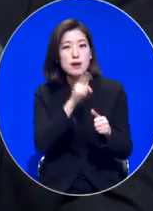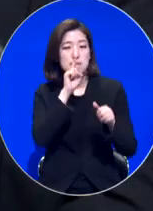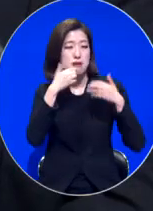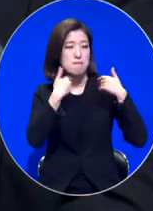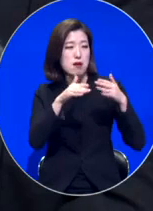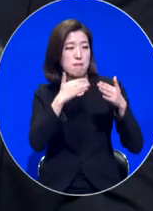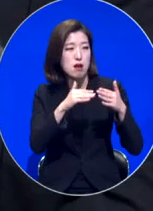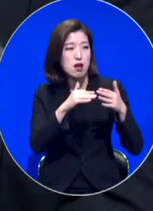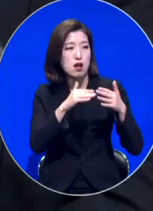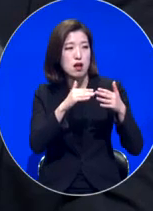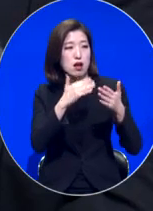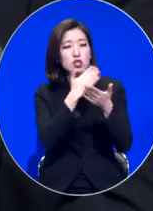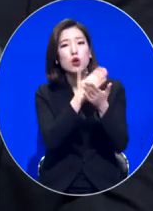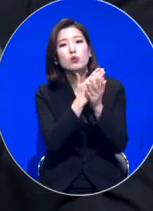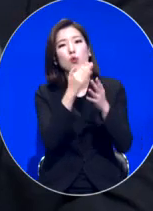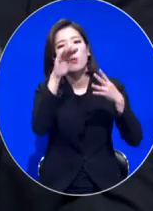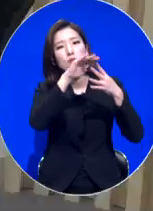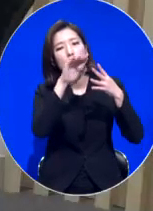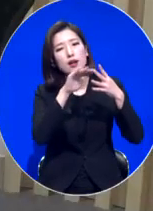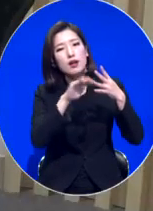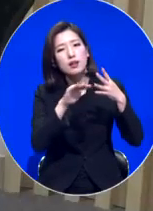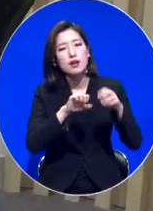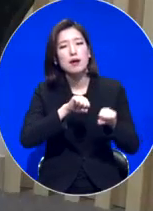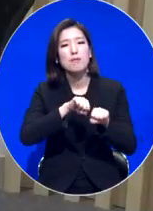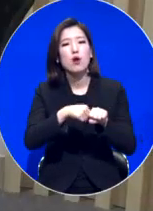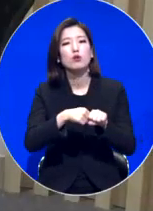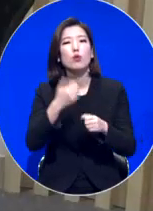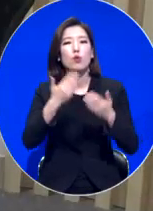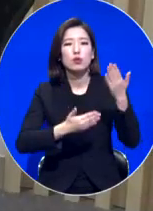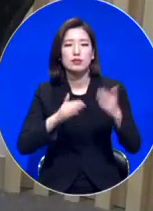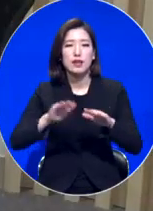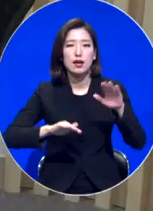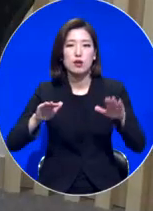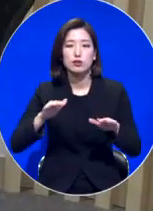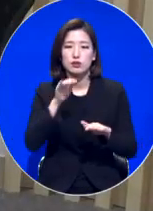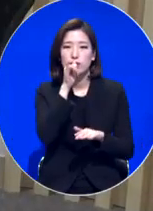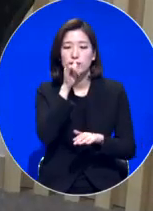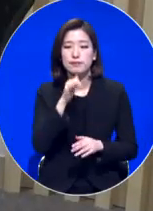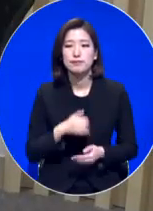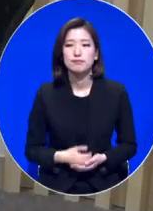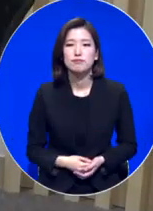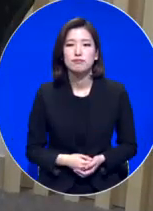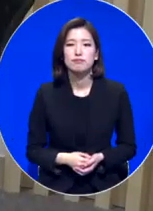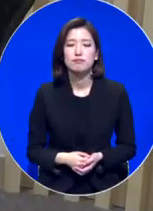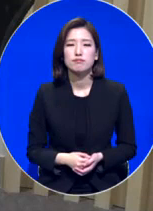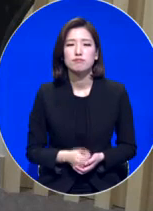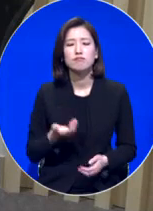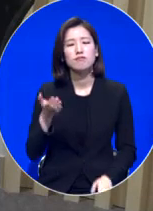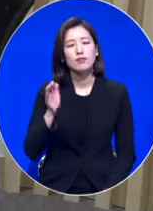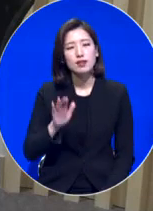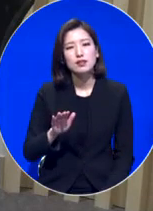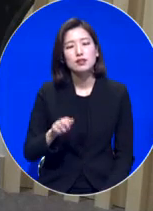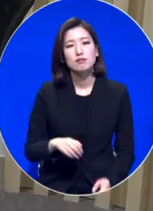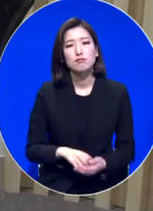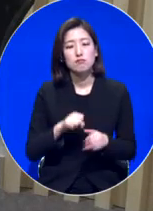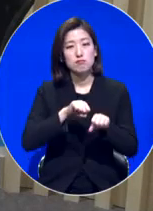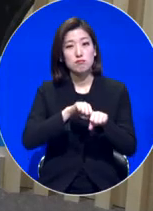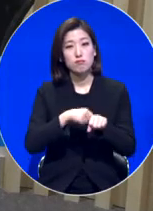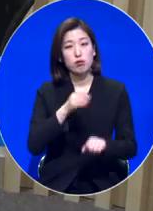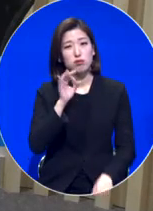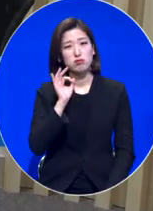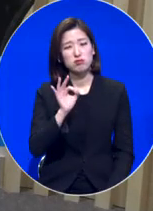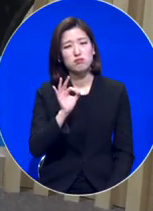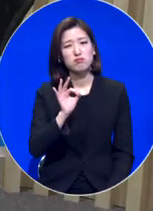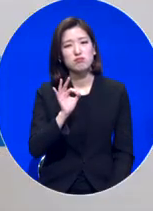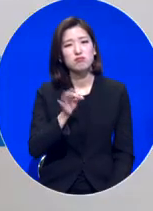다르게 처벌이 된다는 건가요? 네네, 그렇습니다. 네네. 네, 그렇다 하더라도 사실 벌금형에